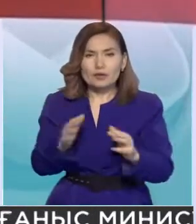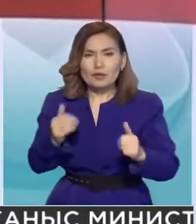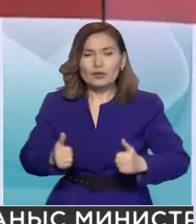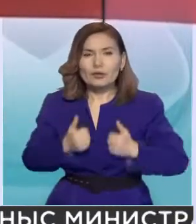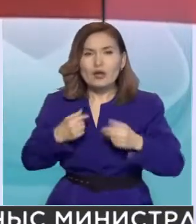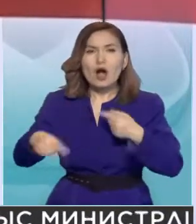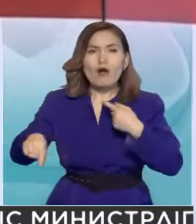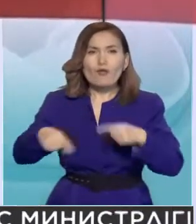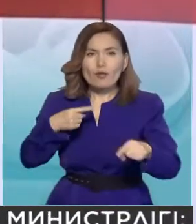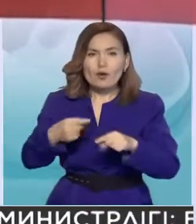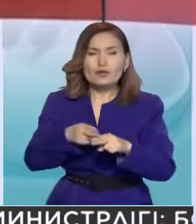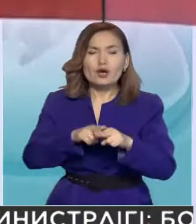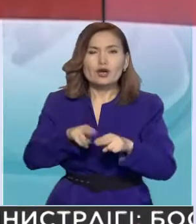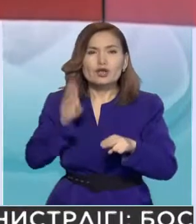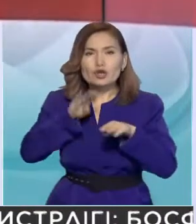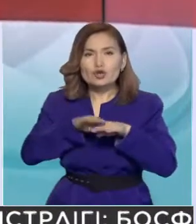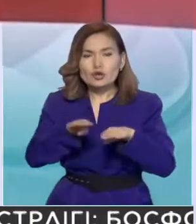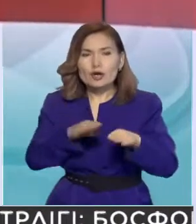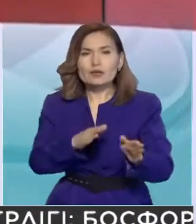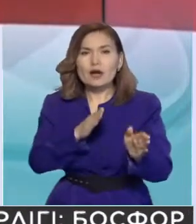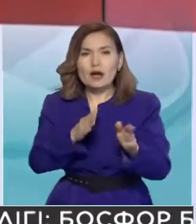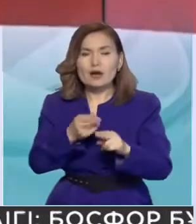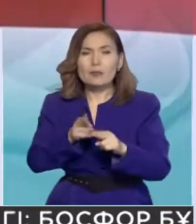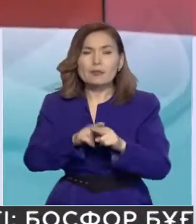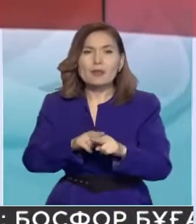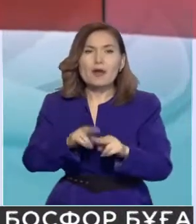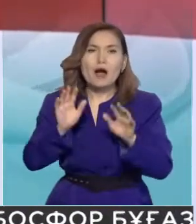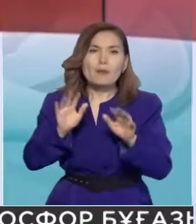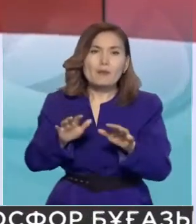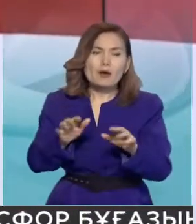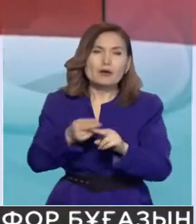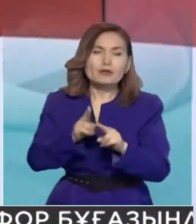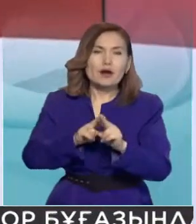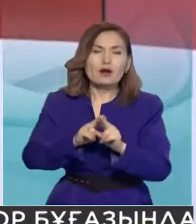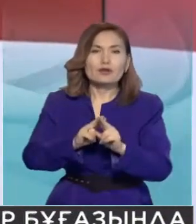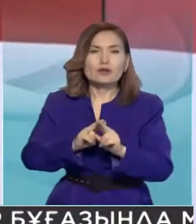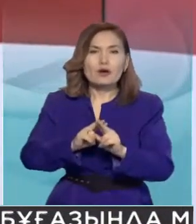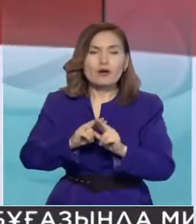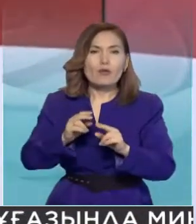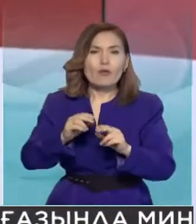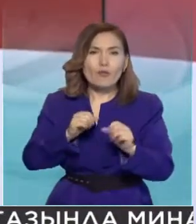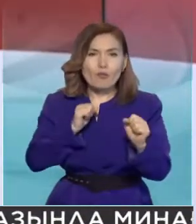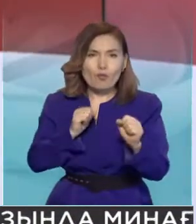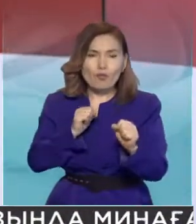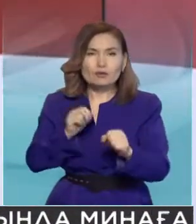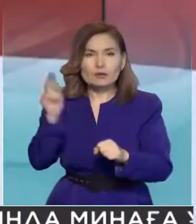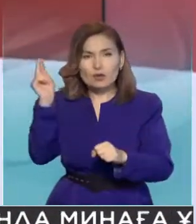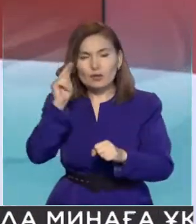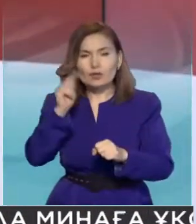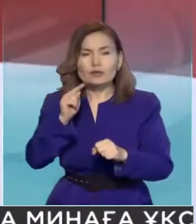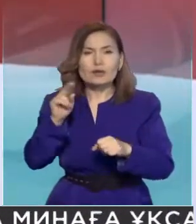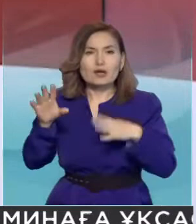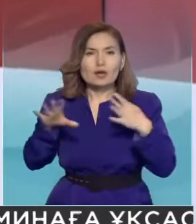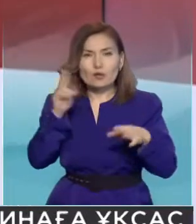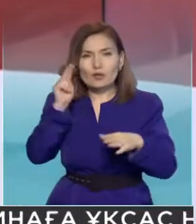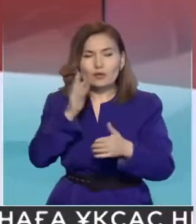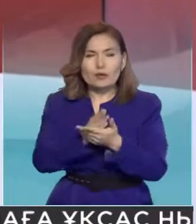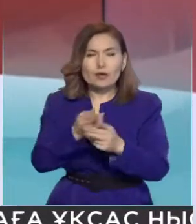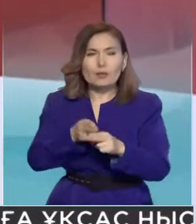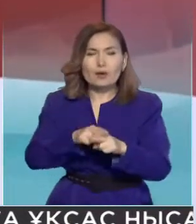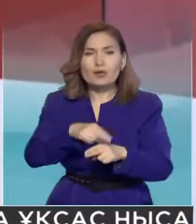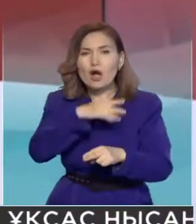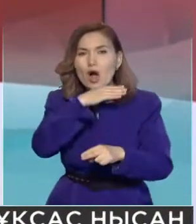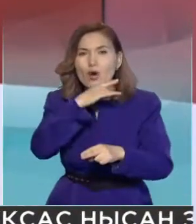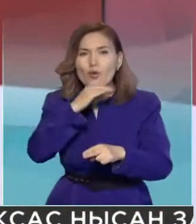дені футбол, жүзу, таеквондо мен каратэ, баскетбол және бокспен шұғылданады. Мемлекеттің мұндай қамқорлығы әсіресе жағдайы төмен